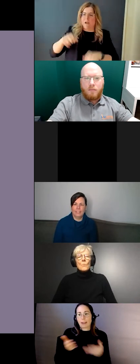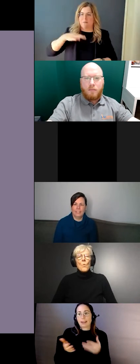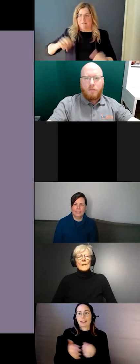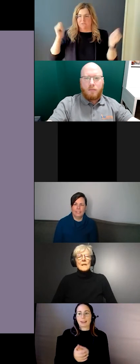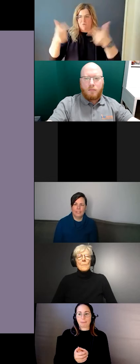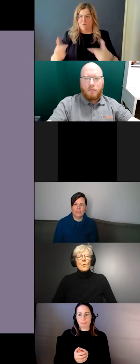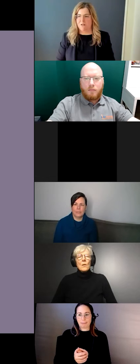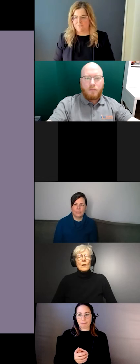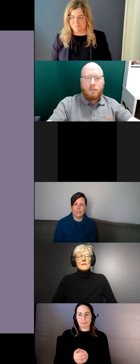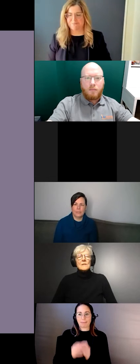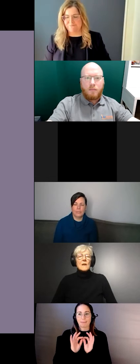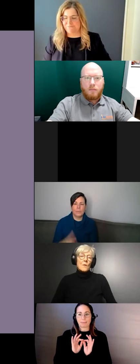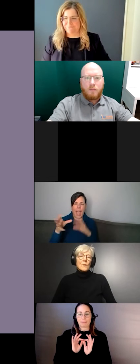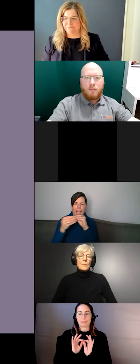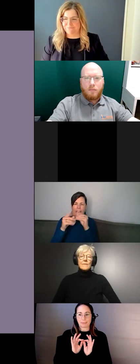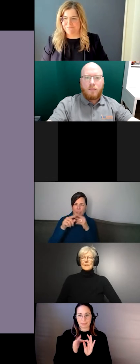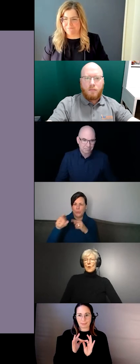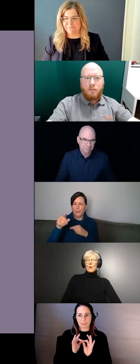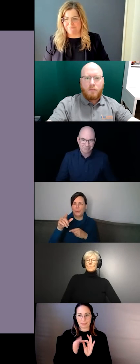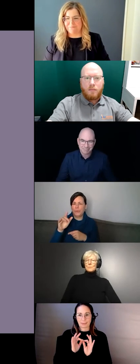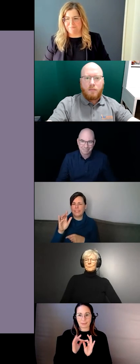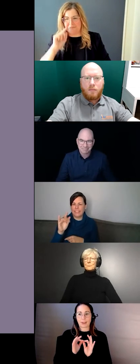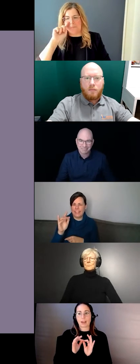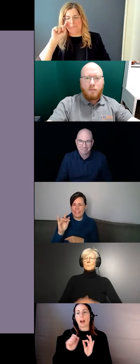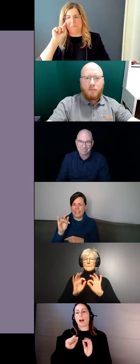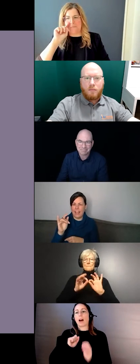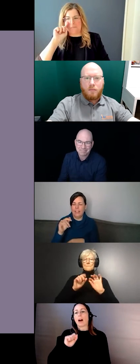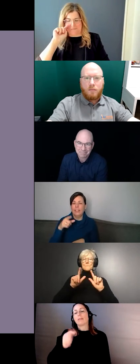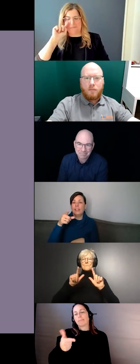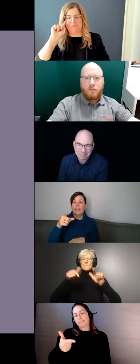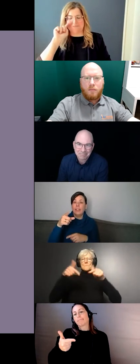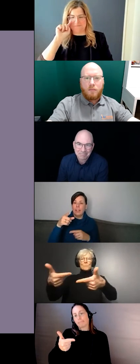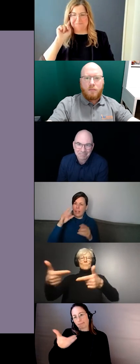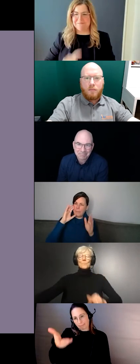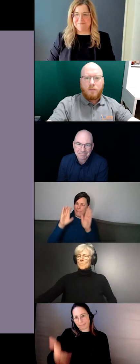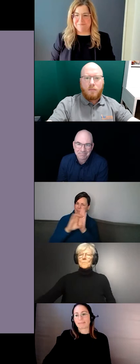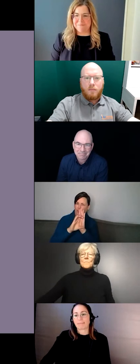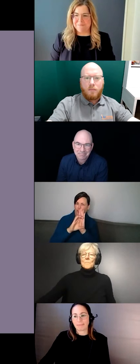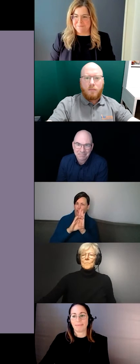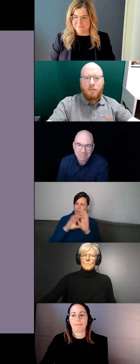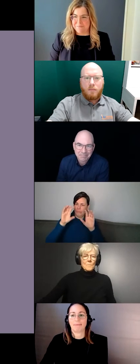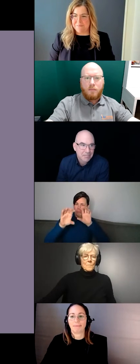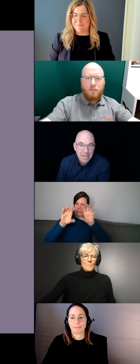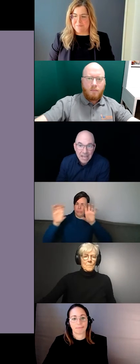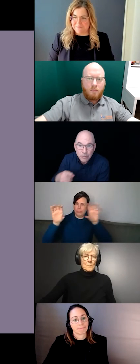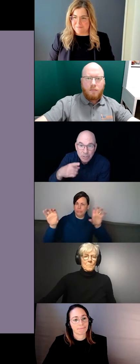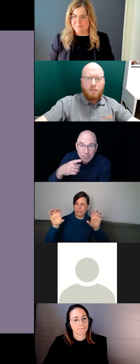Ça, c'est juste un exemple d'une conception qui bénéficie tout le monde.